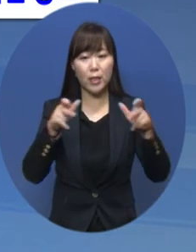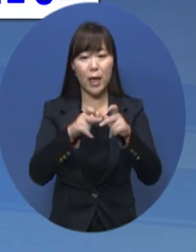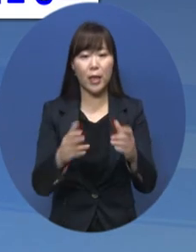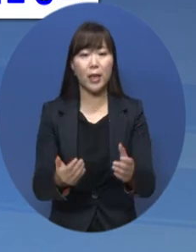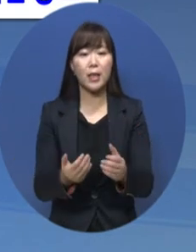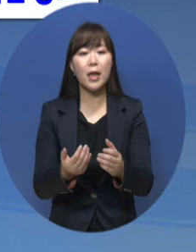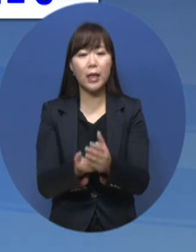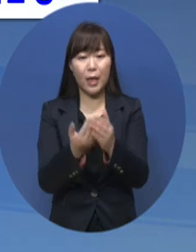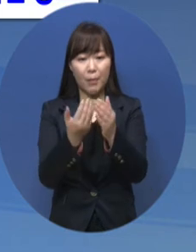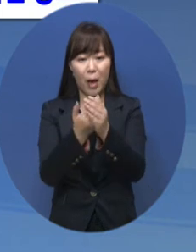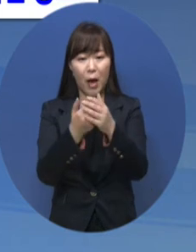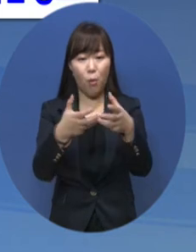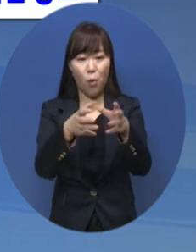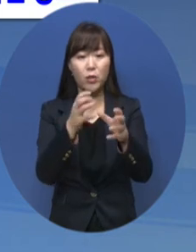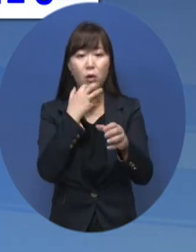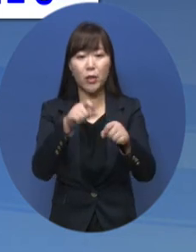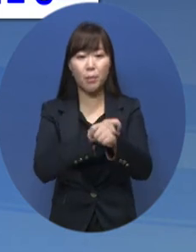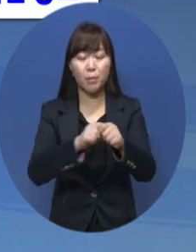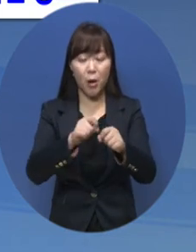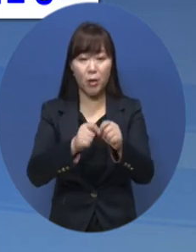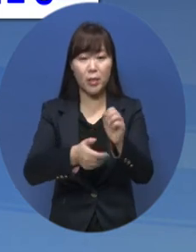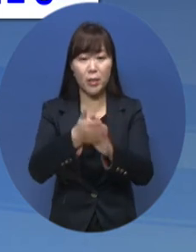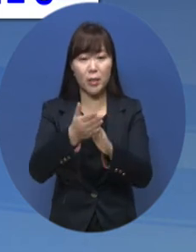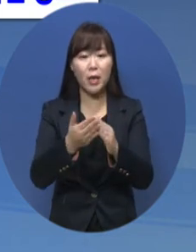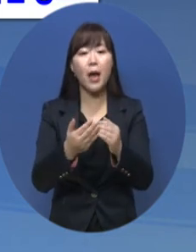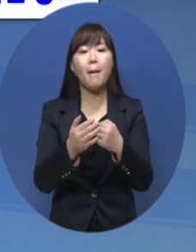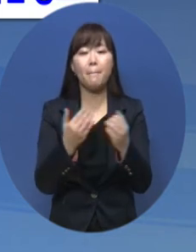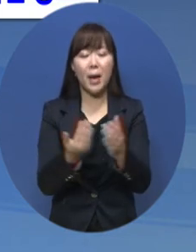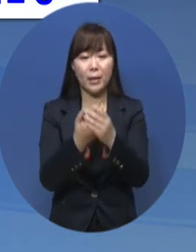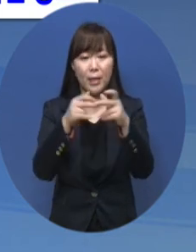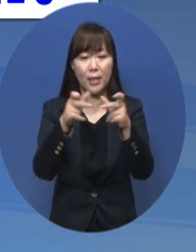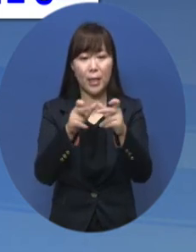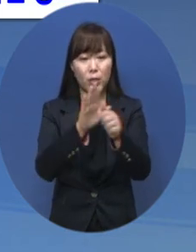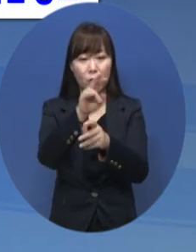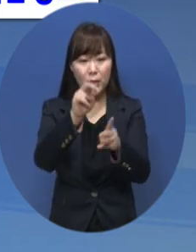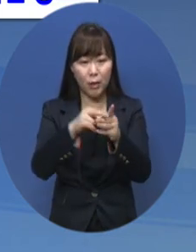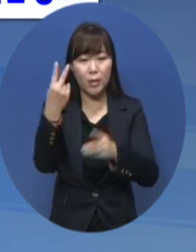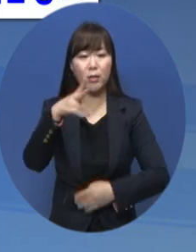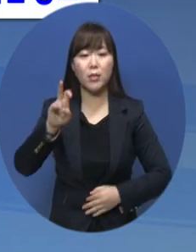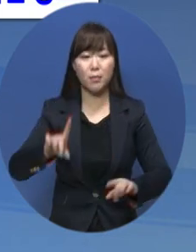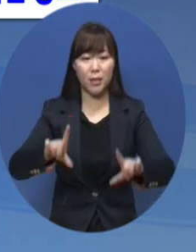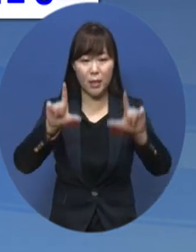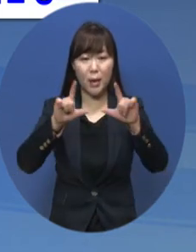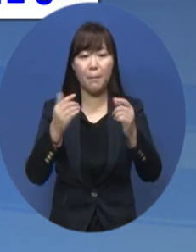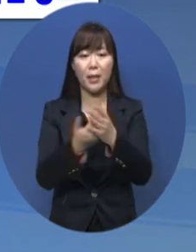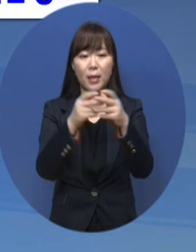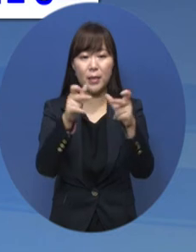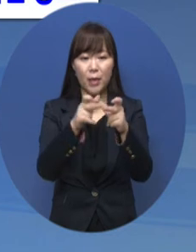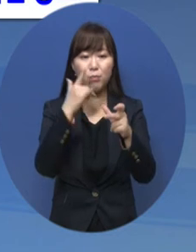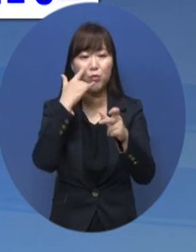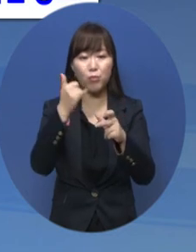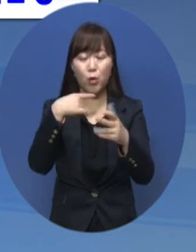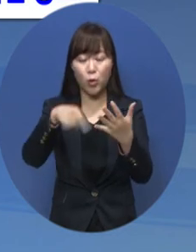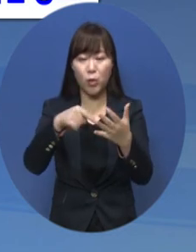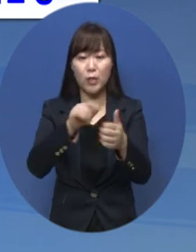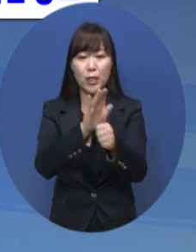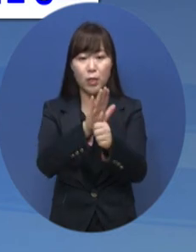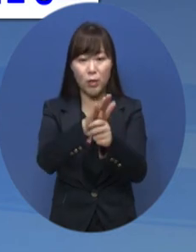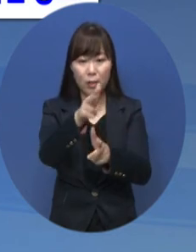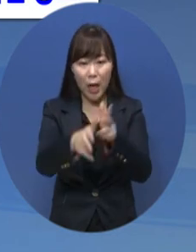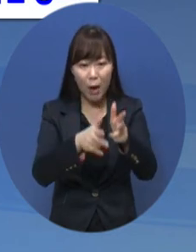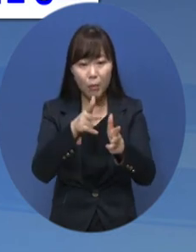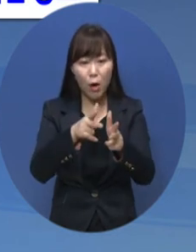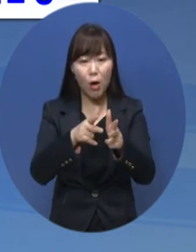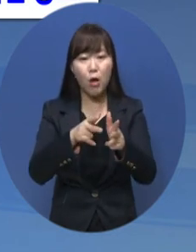한국장애인개발원 서울특별시 발달장애인지원센터는 2021년 발달장애인 부모교육지원사업 수행기관을